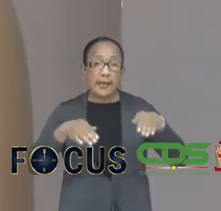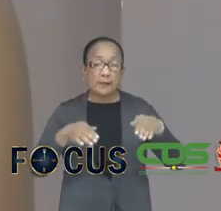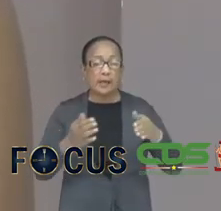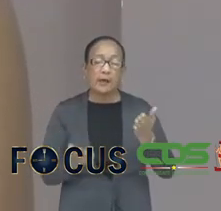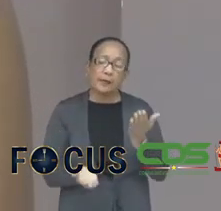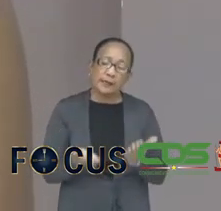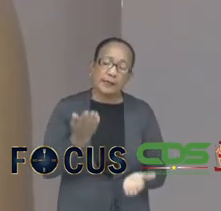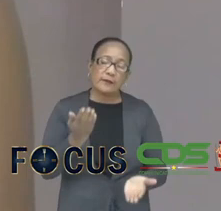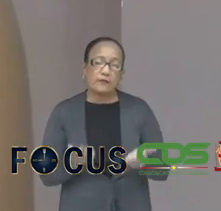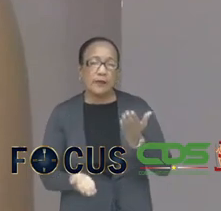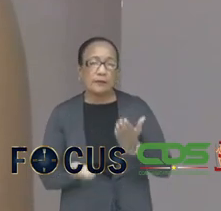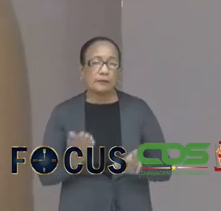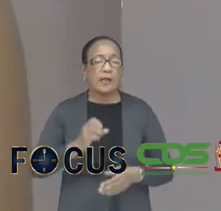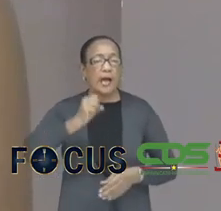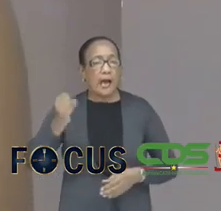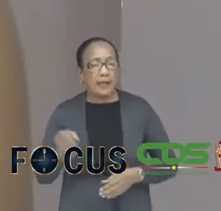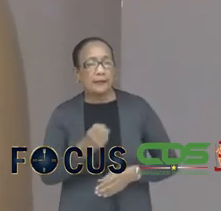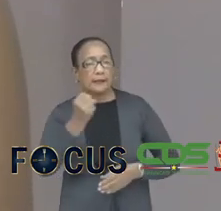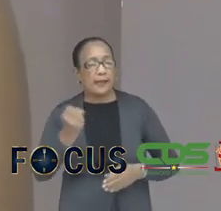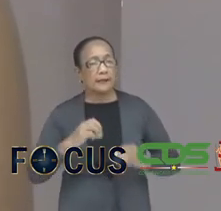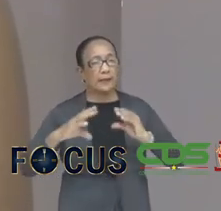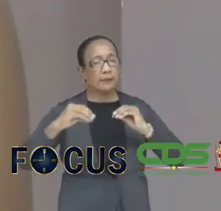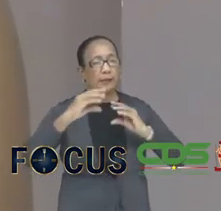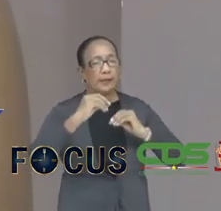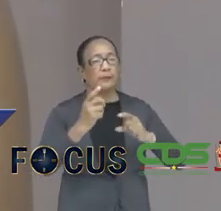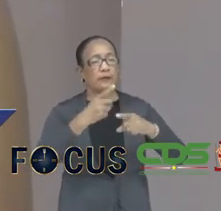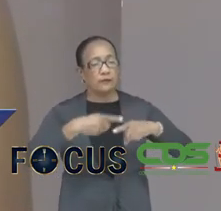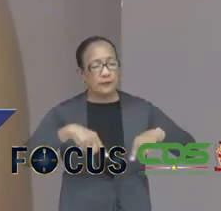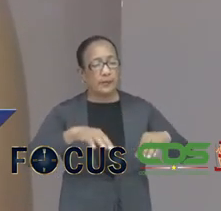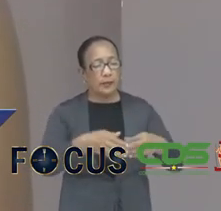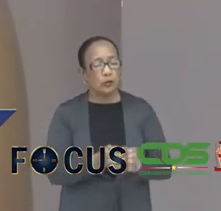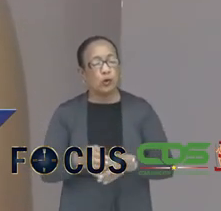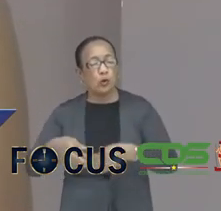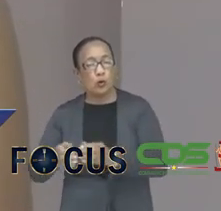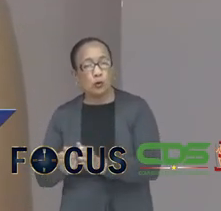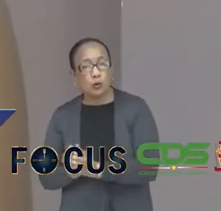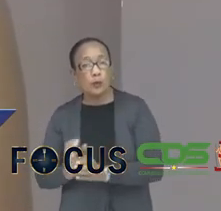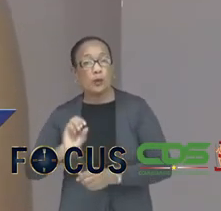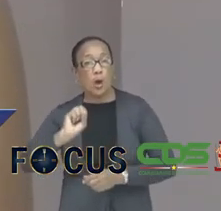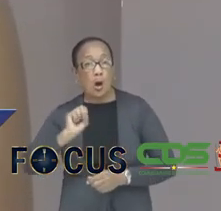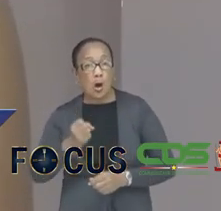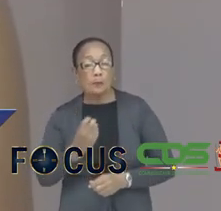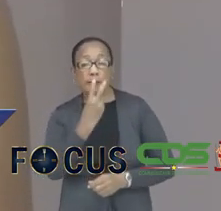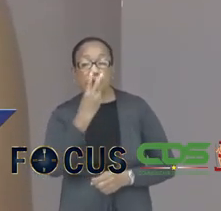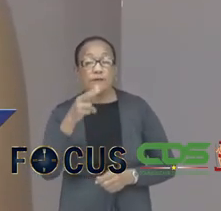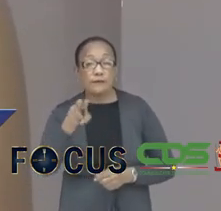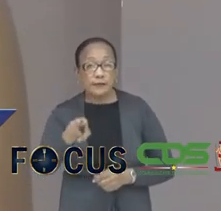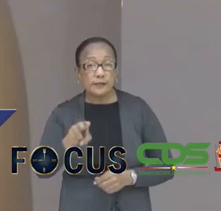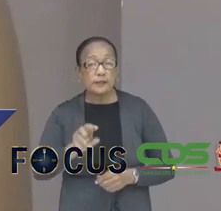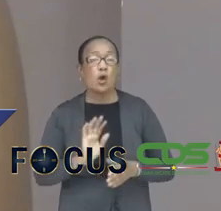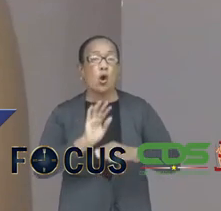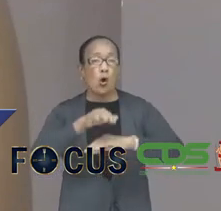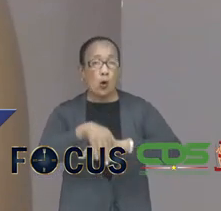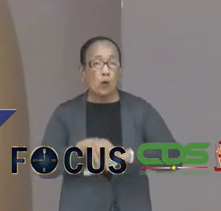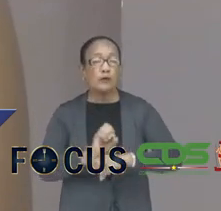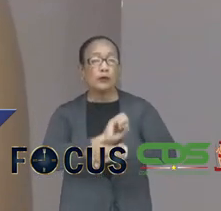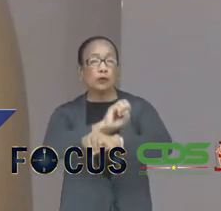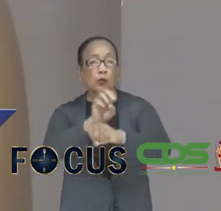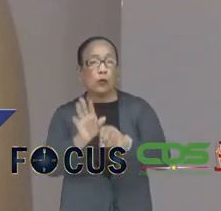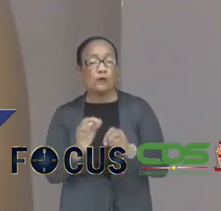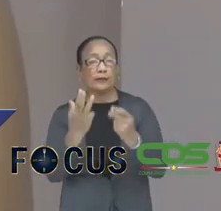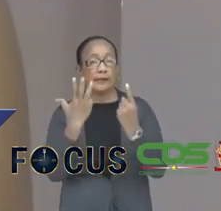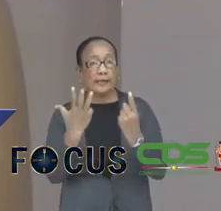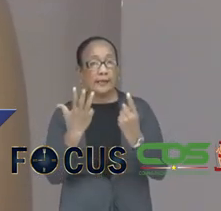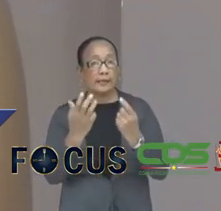we zijn steeds in gesprek met alle actoren in het veld om ervoor te zorgen dat de visie die er is over het COVID-19-beleid en